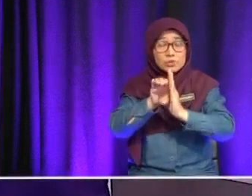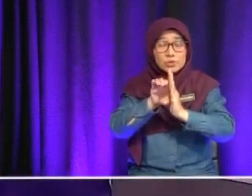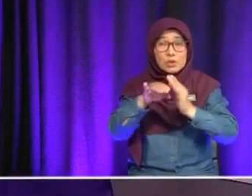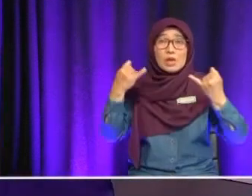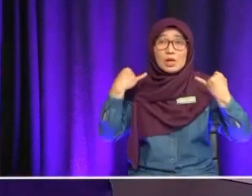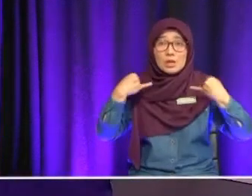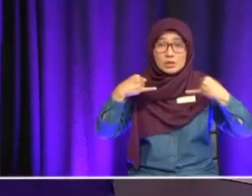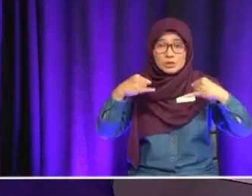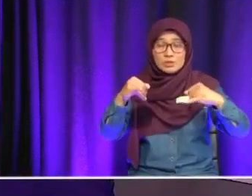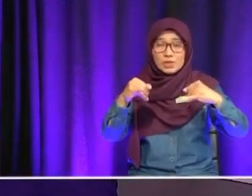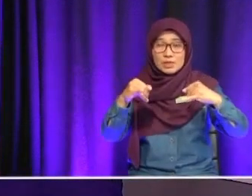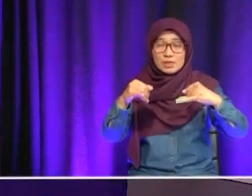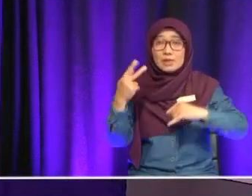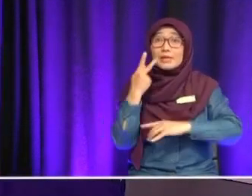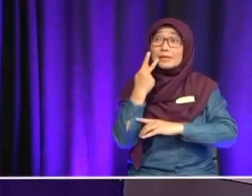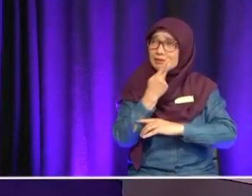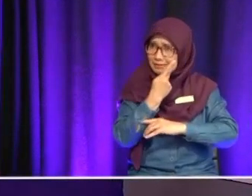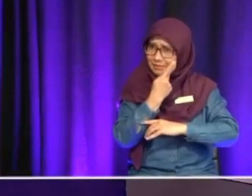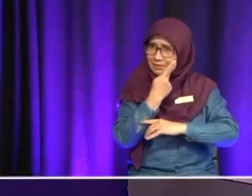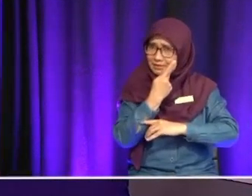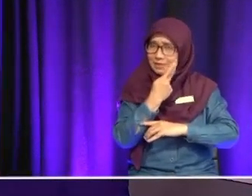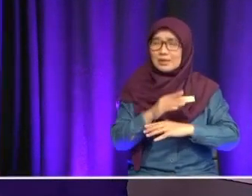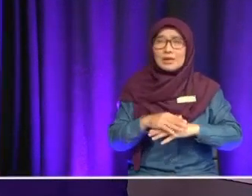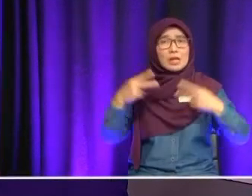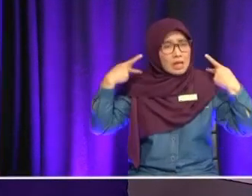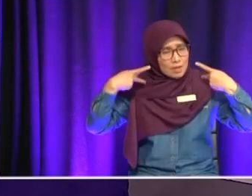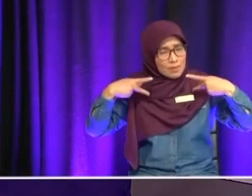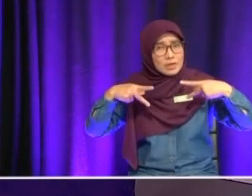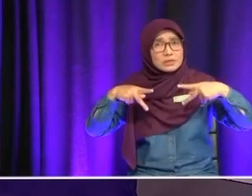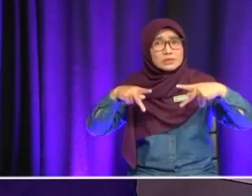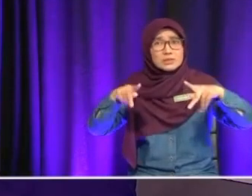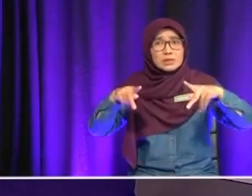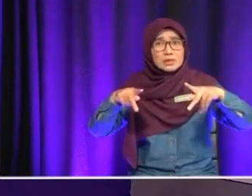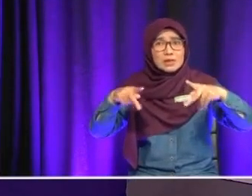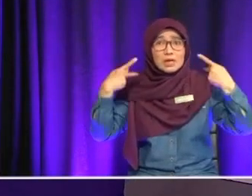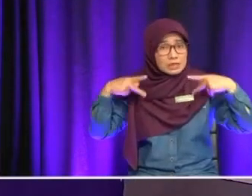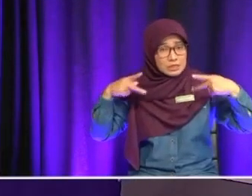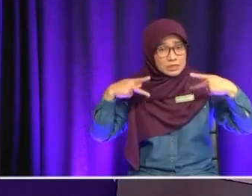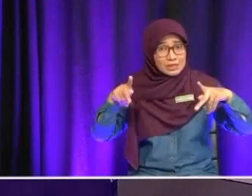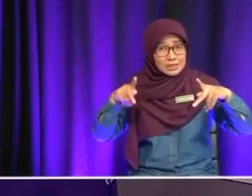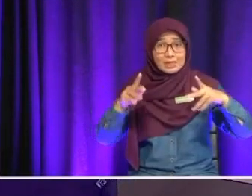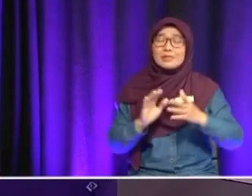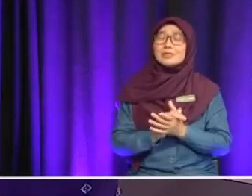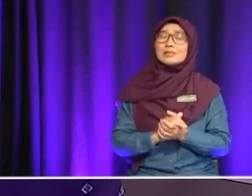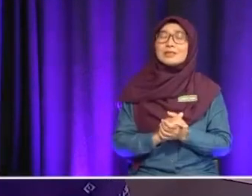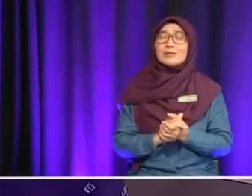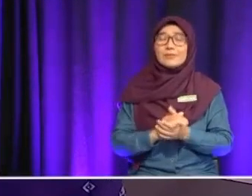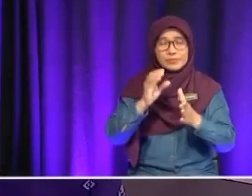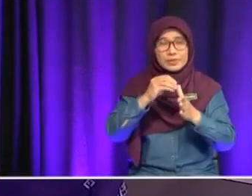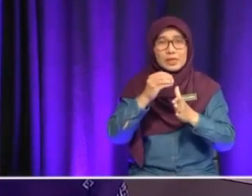jual beli di kantin sekolah, jual beli di pasar raya, di pasar, itu adalah contoh jual beli.